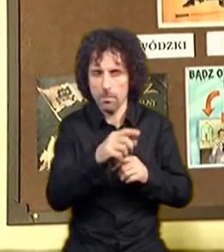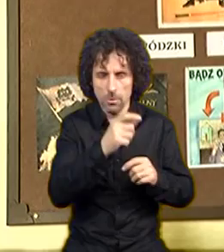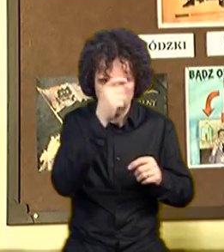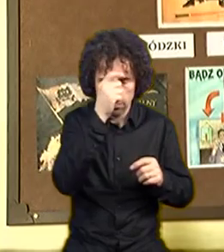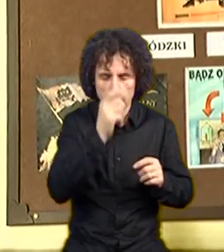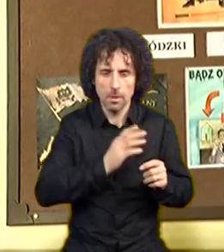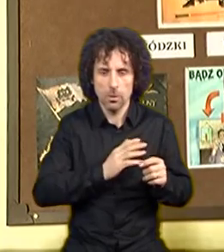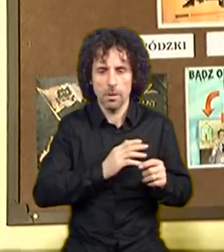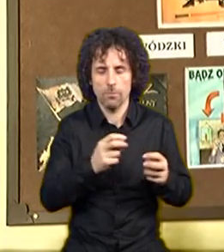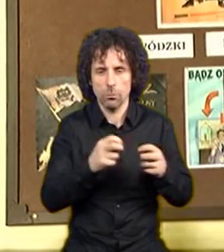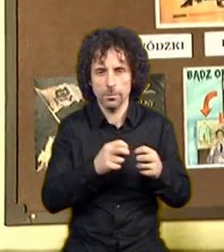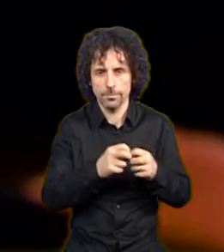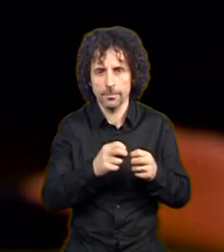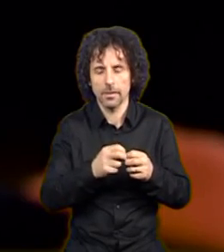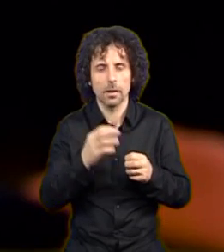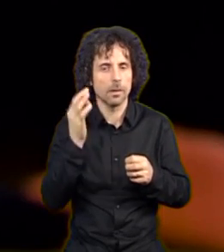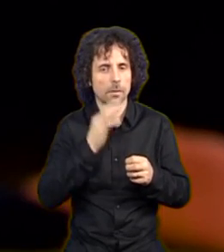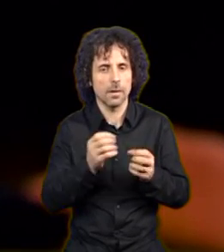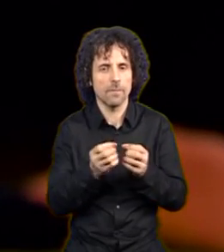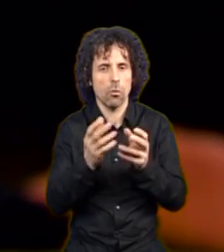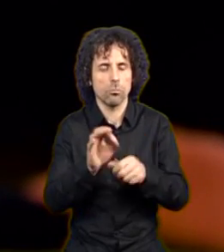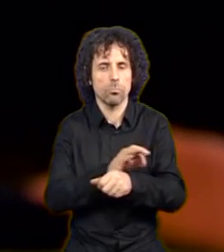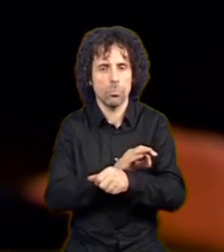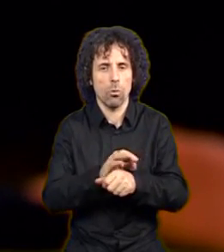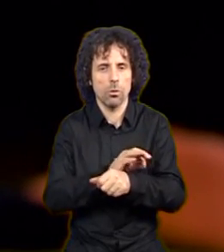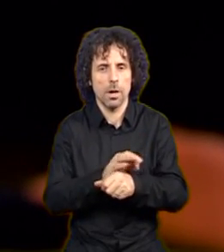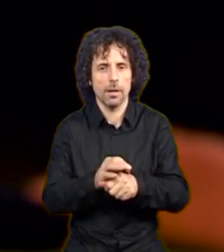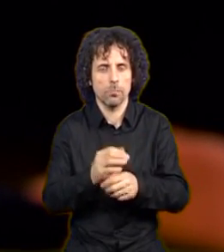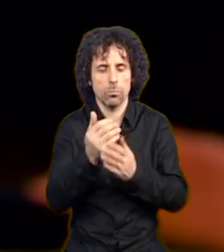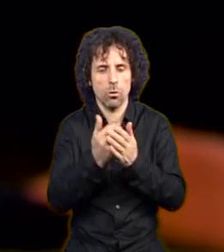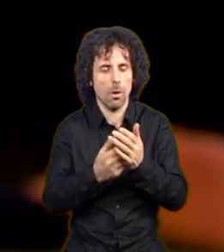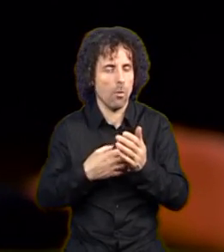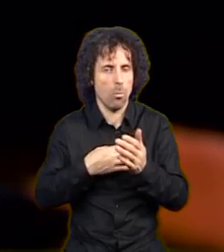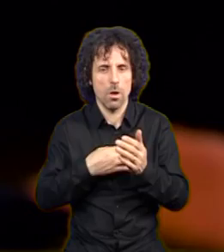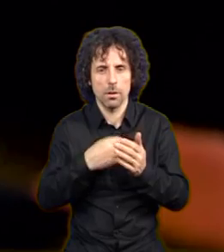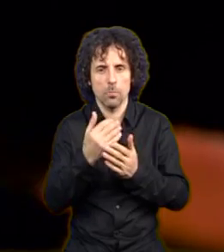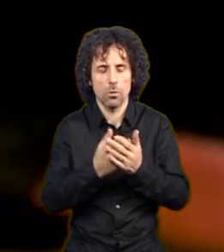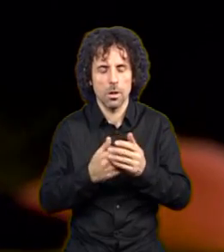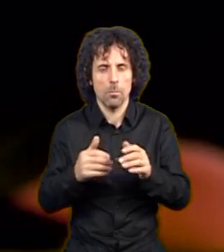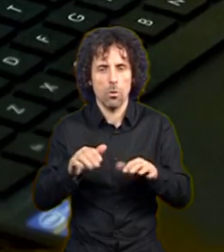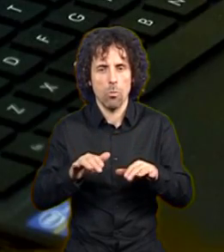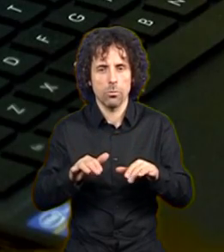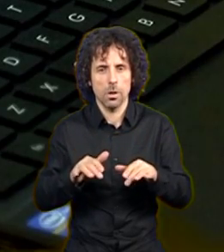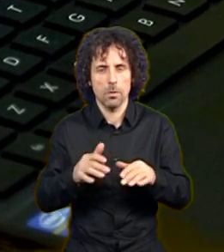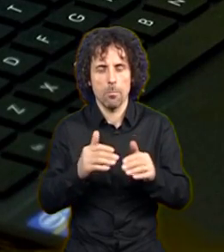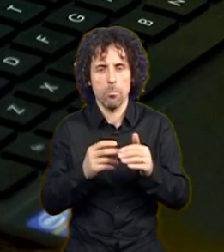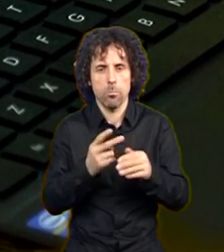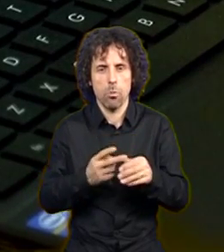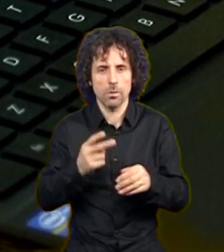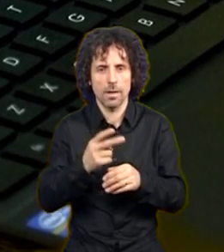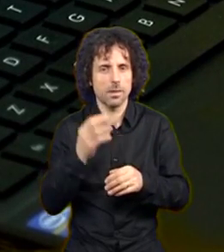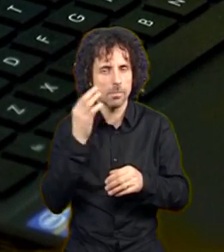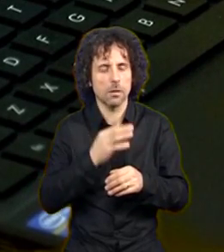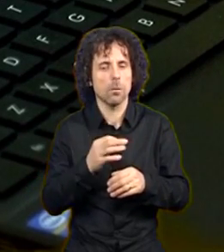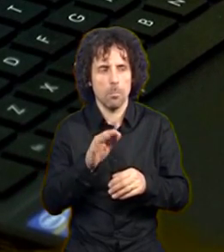promujemy tutaj bezpieczeństwo w sieci. Gimnazjaliści muszą stworzyć projekt w dowolnym programie komputerowym. Uczniowie klas